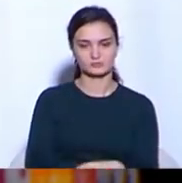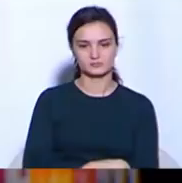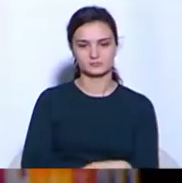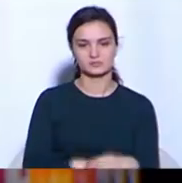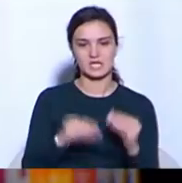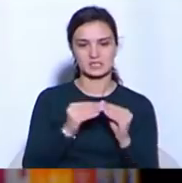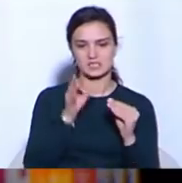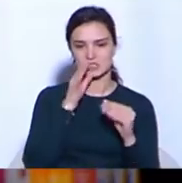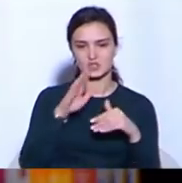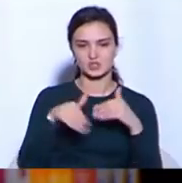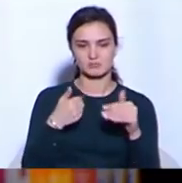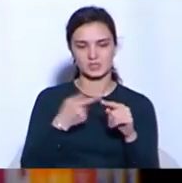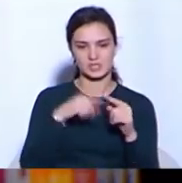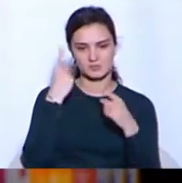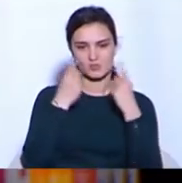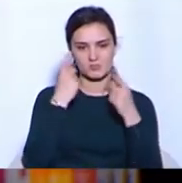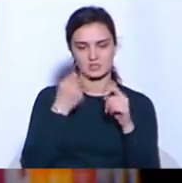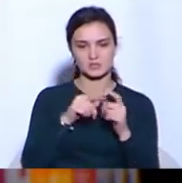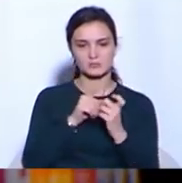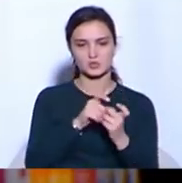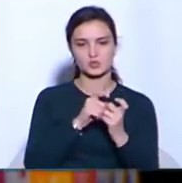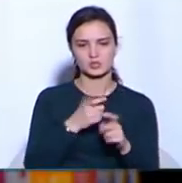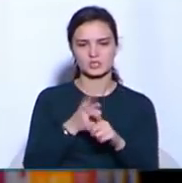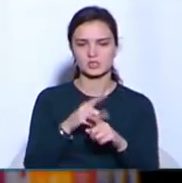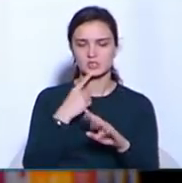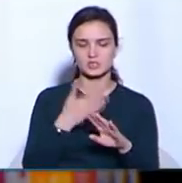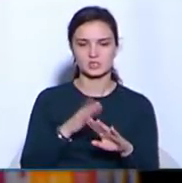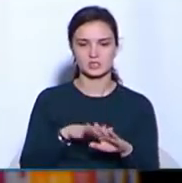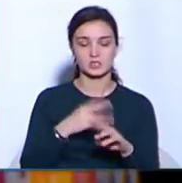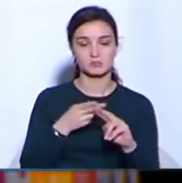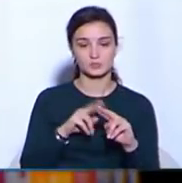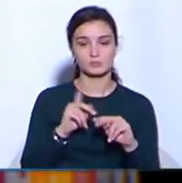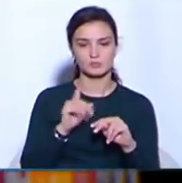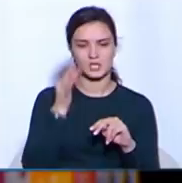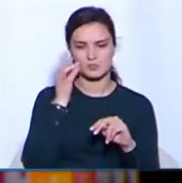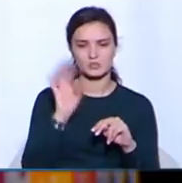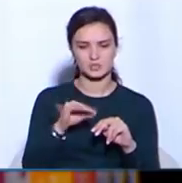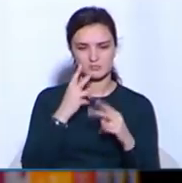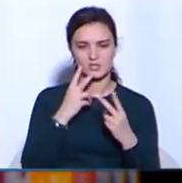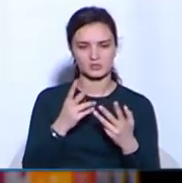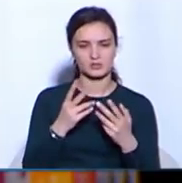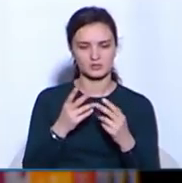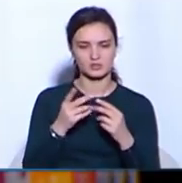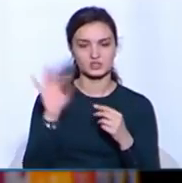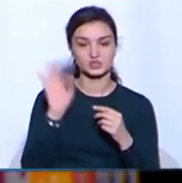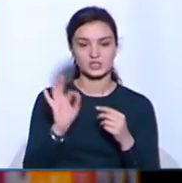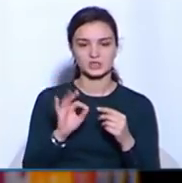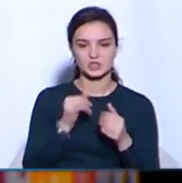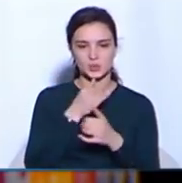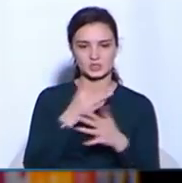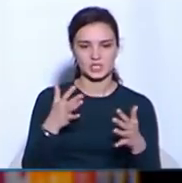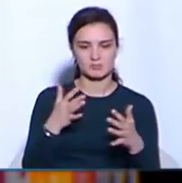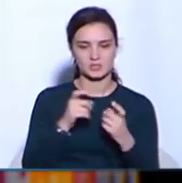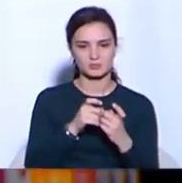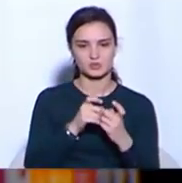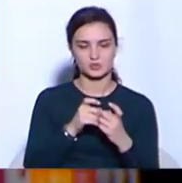10 წლის შემდეგ ამ ინფორმაციასთან ბრძოლა არის ძალიან ძნელი და როგორც გამოცდილება მაჩვენა, ხშირ შემთხვევაში შეუძლებელიც, იმიტომ